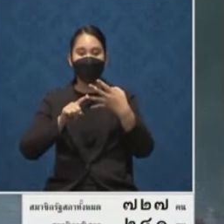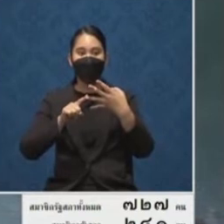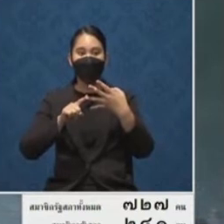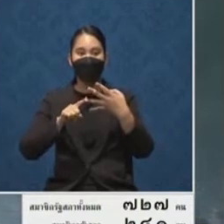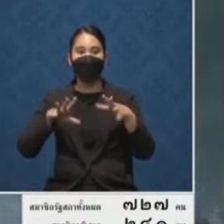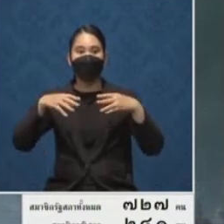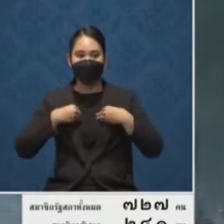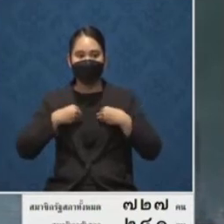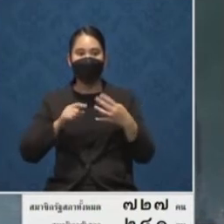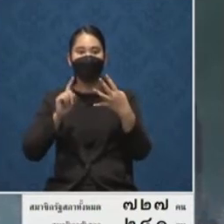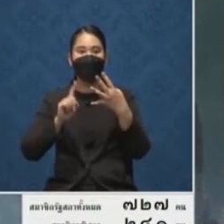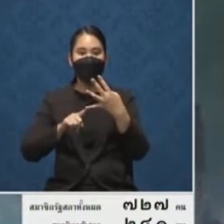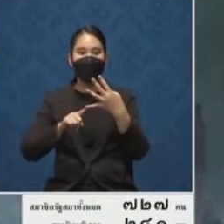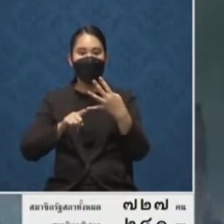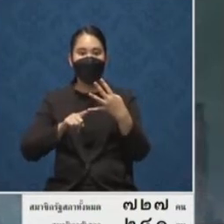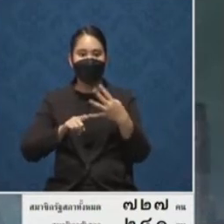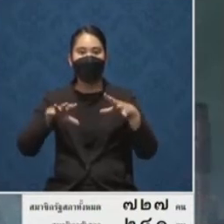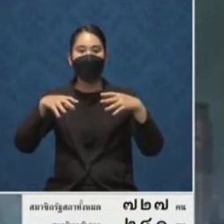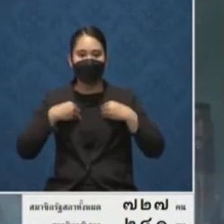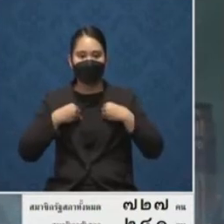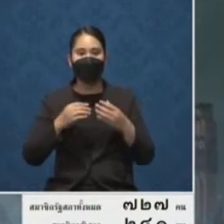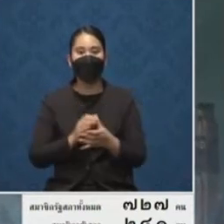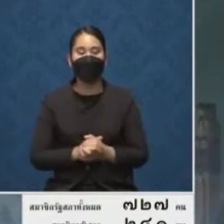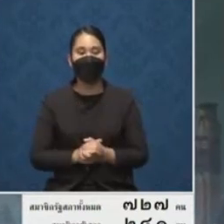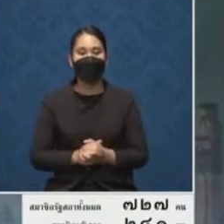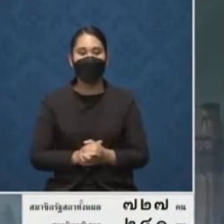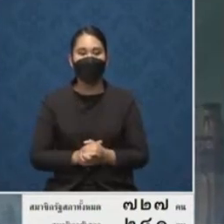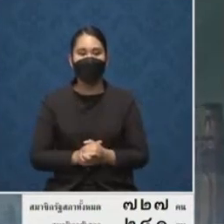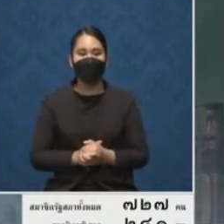3รับหลักการ4รับหลักการครับ